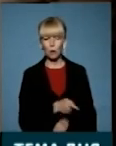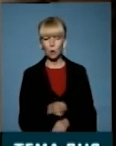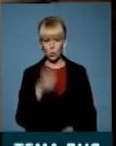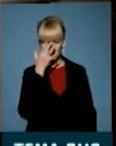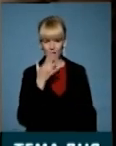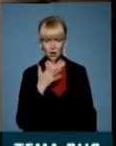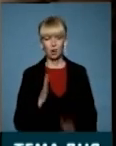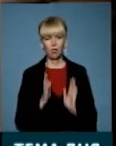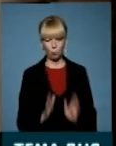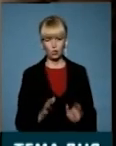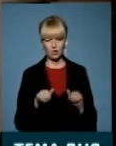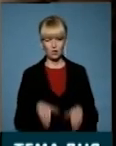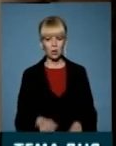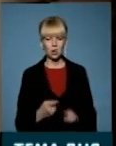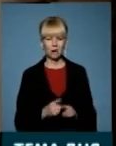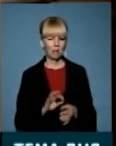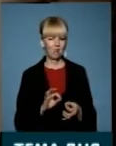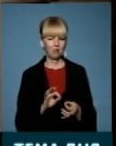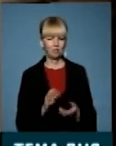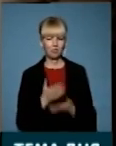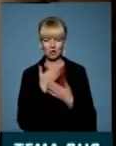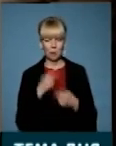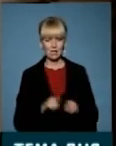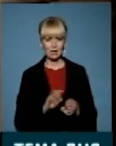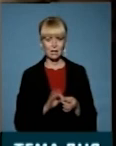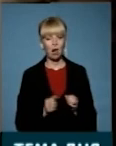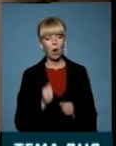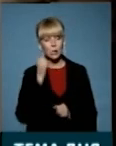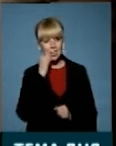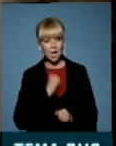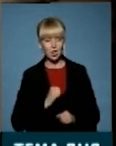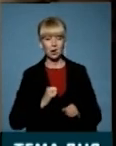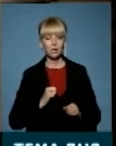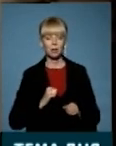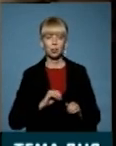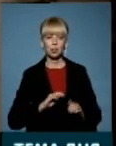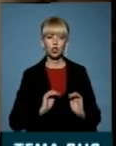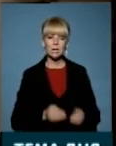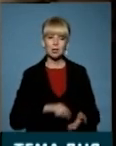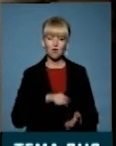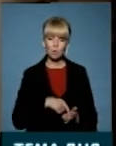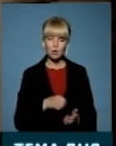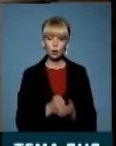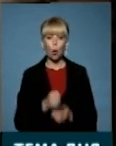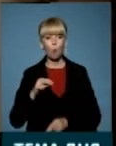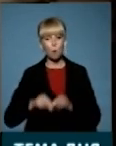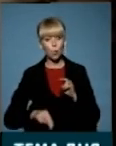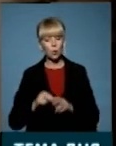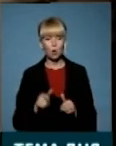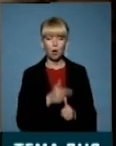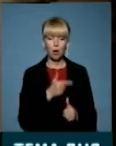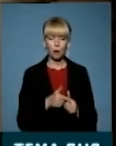літа будуть вирішені. Це не складає такі складнощі. А от в старій частині міста добудувати